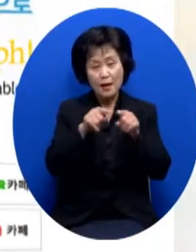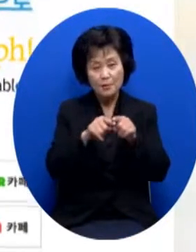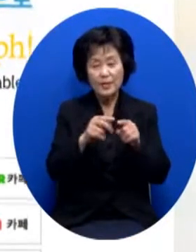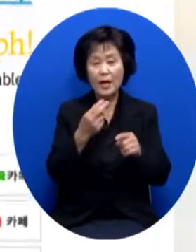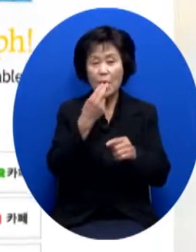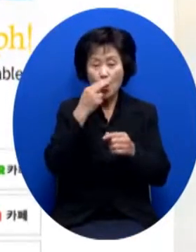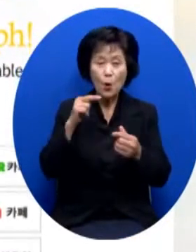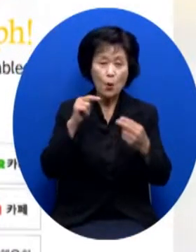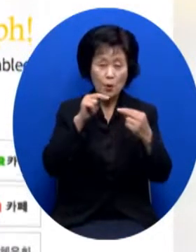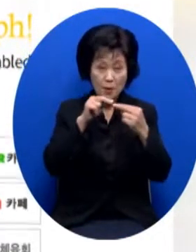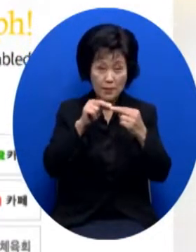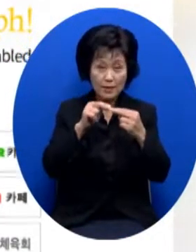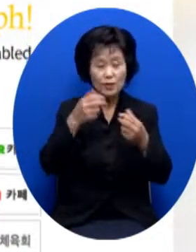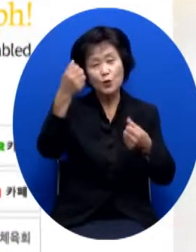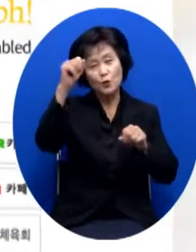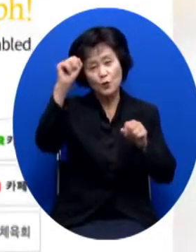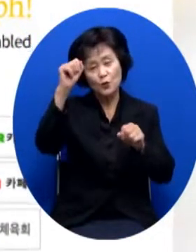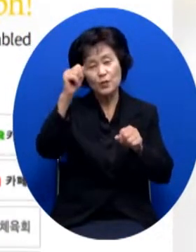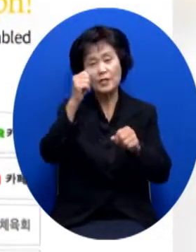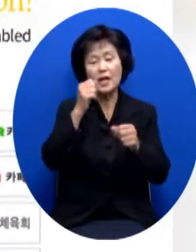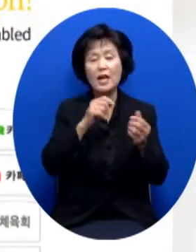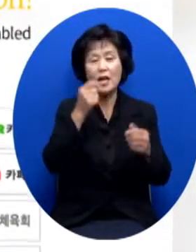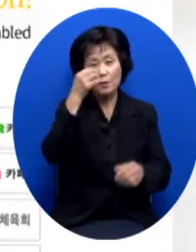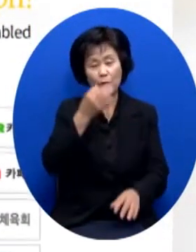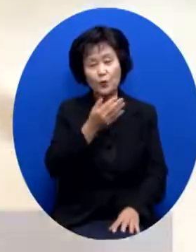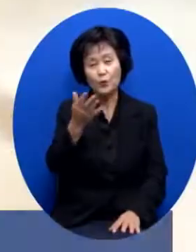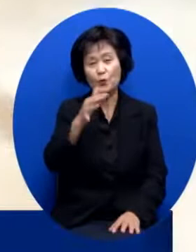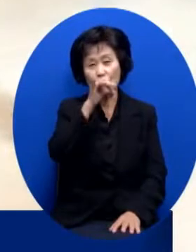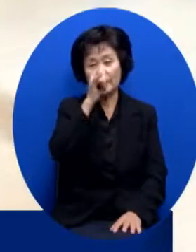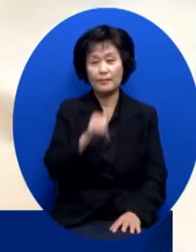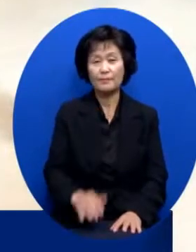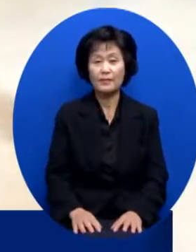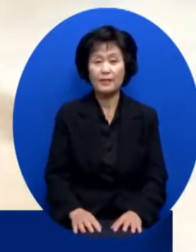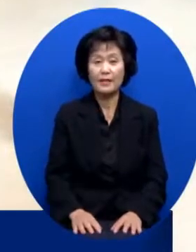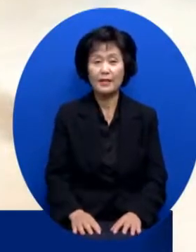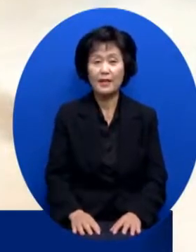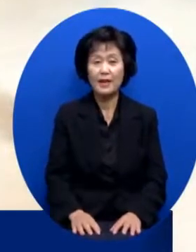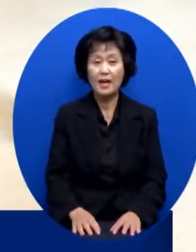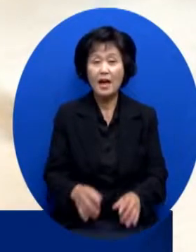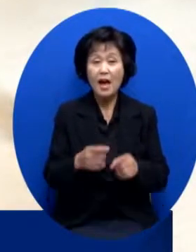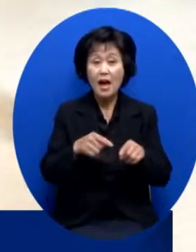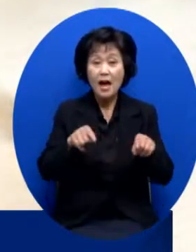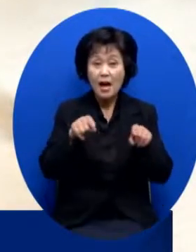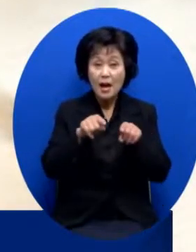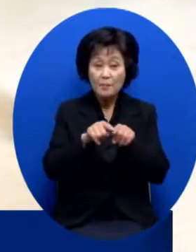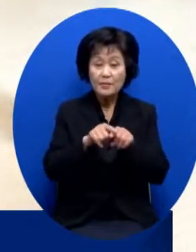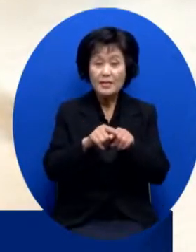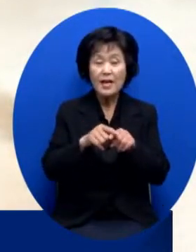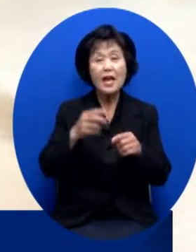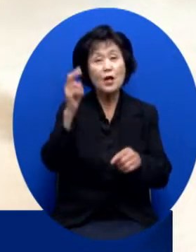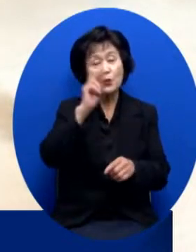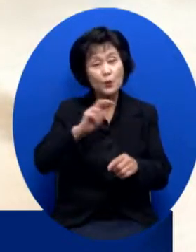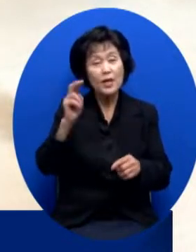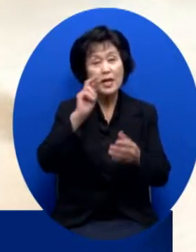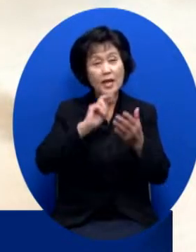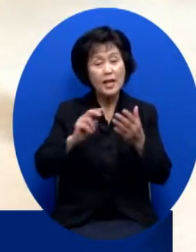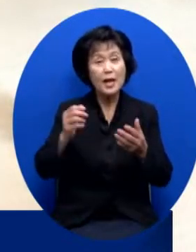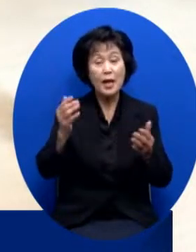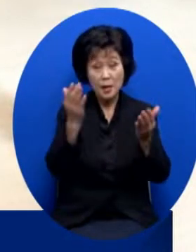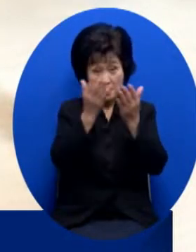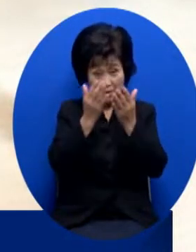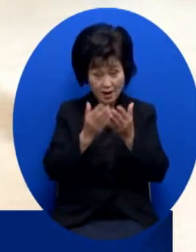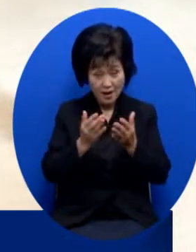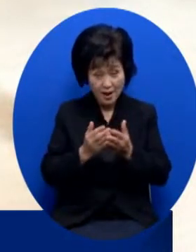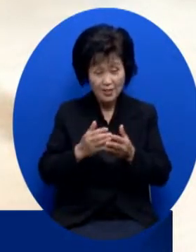휠체어 댄스 스포츠를 하는 추세입니다. 파트너와 같이 텐션을 맞춰서 그 음악에 나오는 그러한